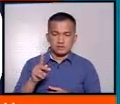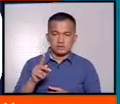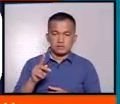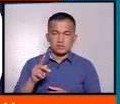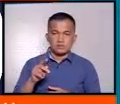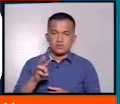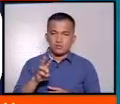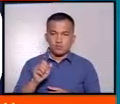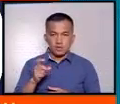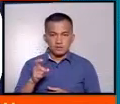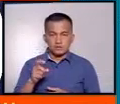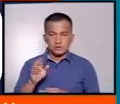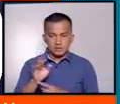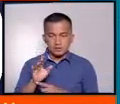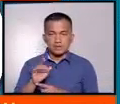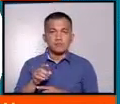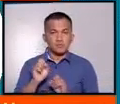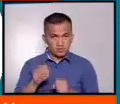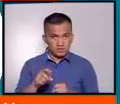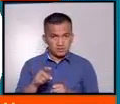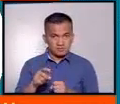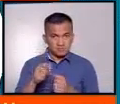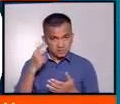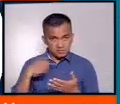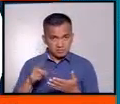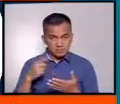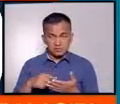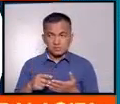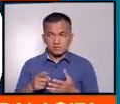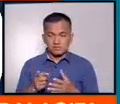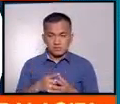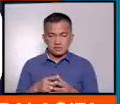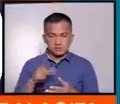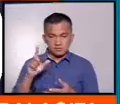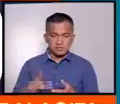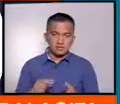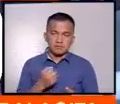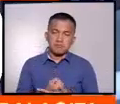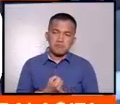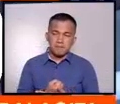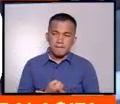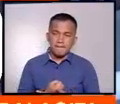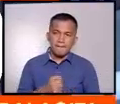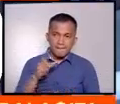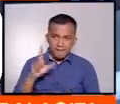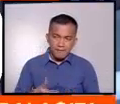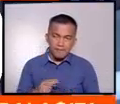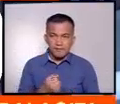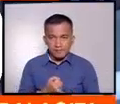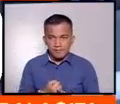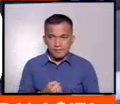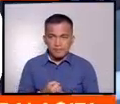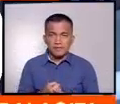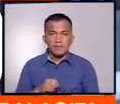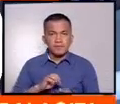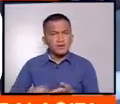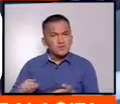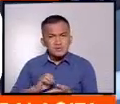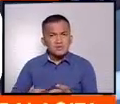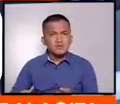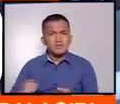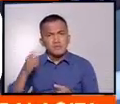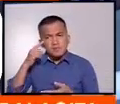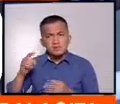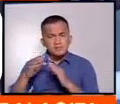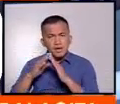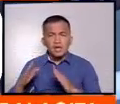Candle Commercial. So pwede nyo na po siguro inspeksyonin ito, sir, kasi unang-una, mababa o magpasahod, mababa na ngayon pasahod, kinakaltasan pa sila para daw